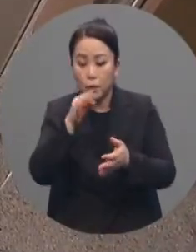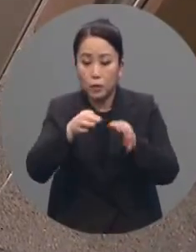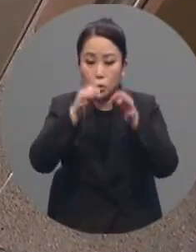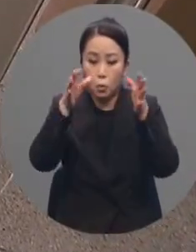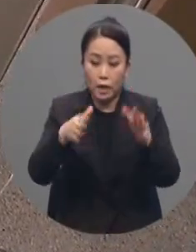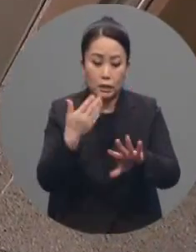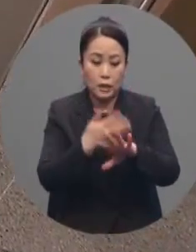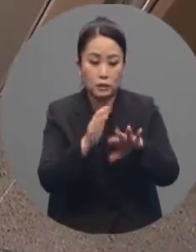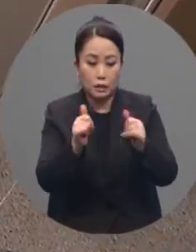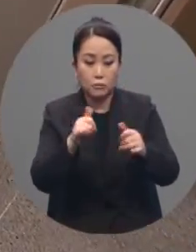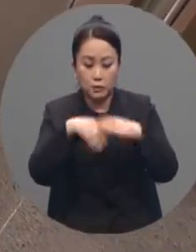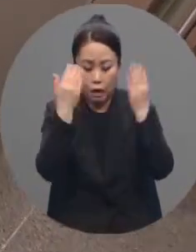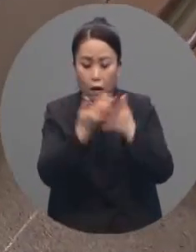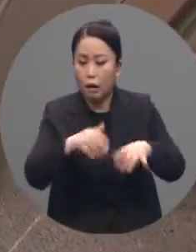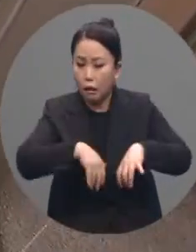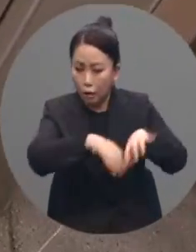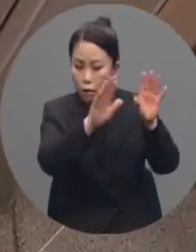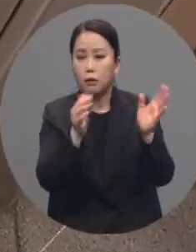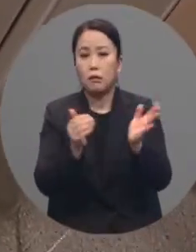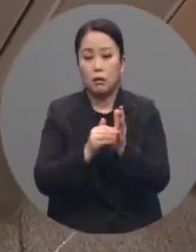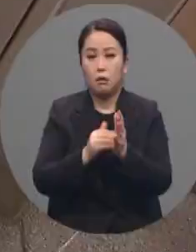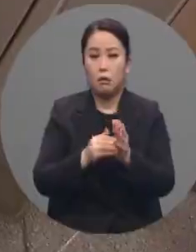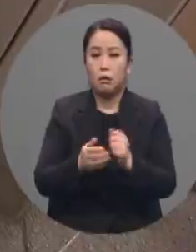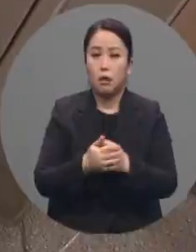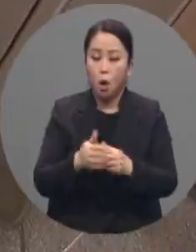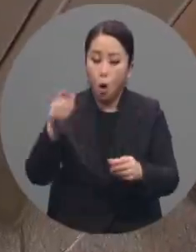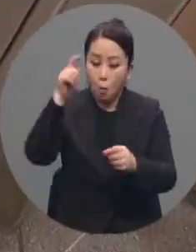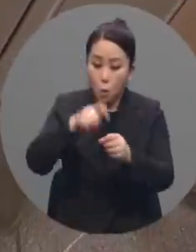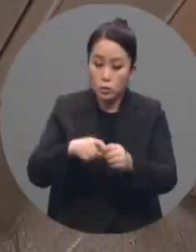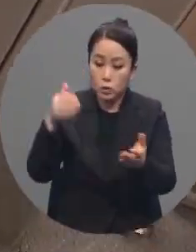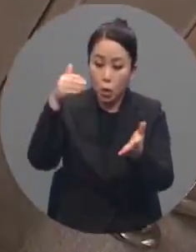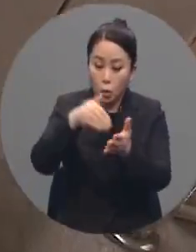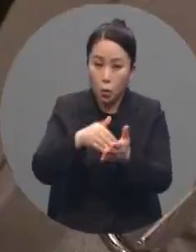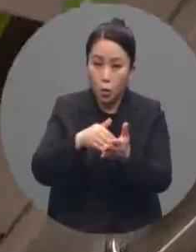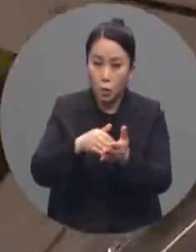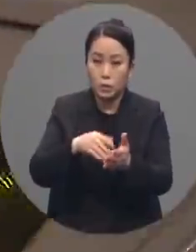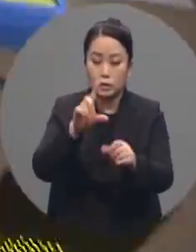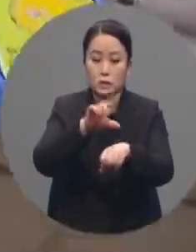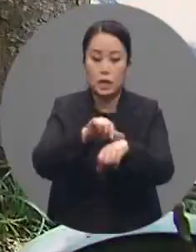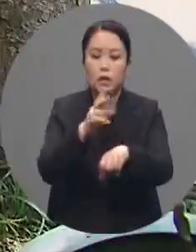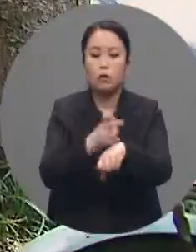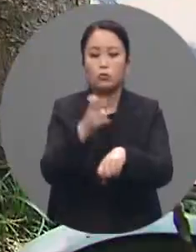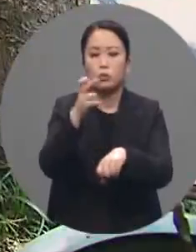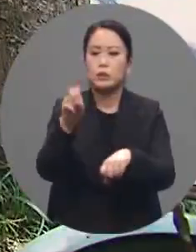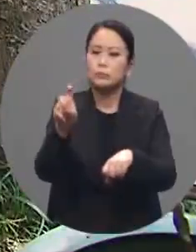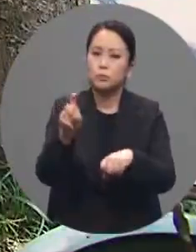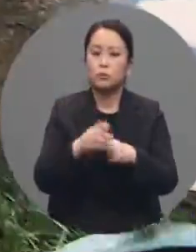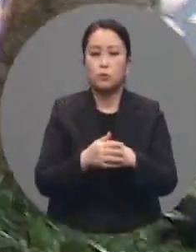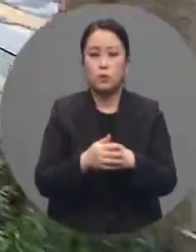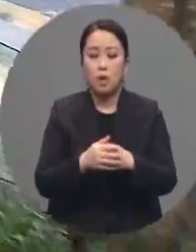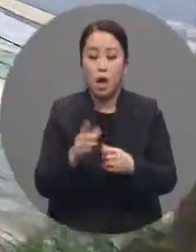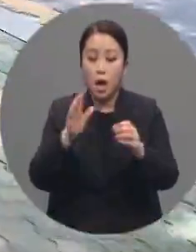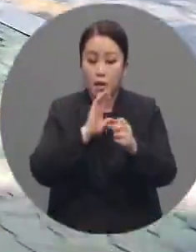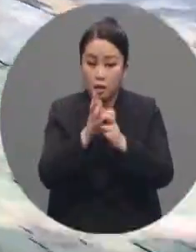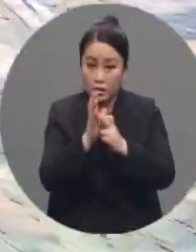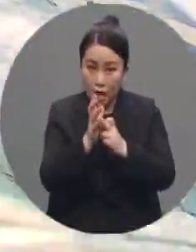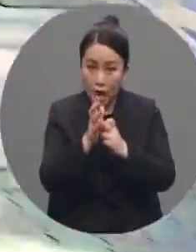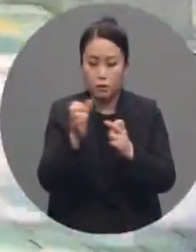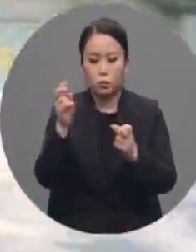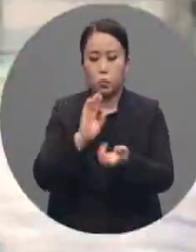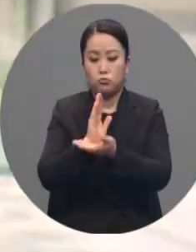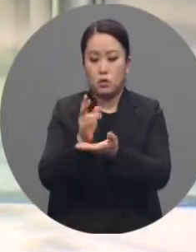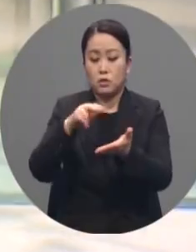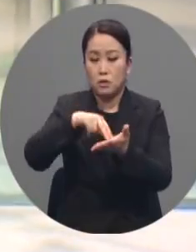떠났습니다. 목적지에 도착한 시각은 12시 10분. 연산역에서 출발해 수영역에서 환승을 하고